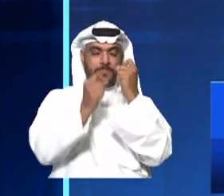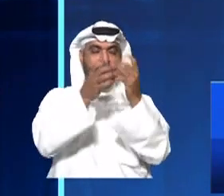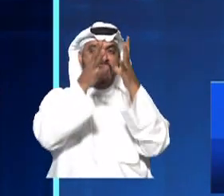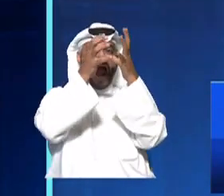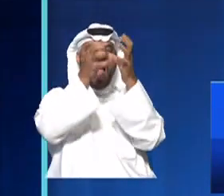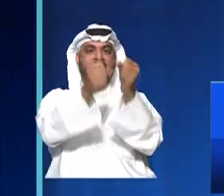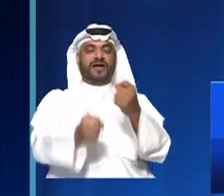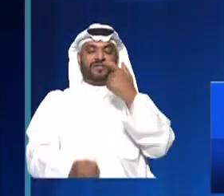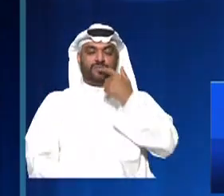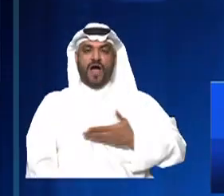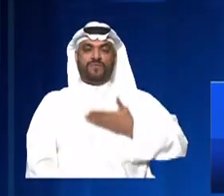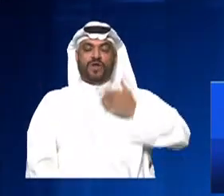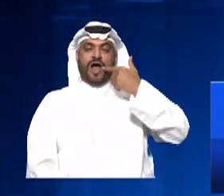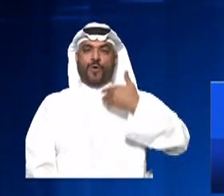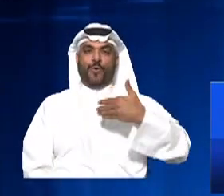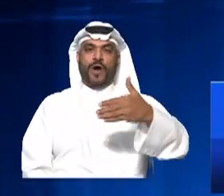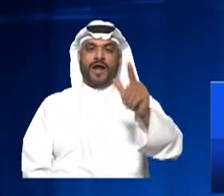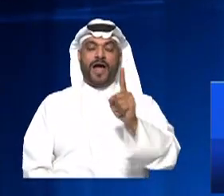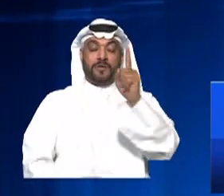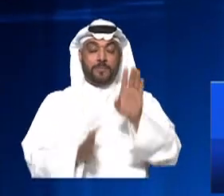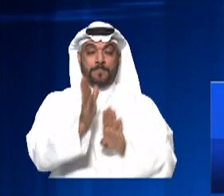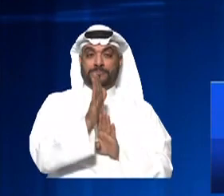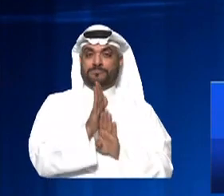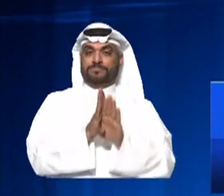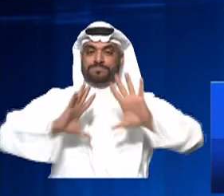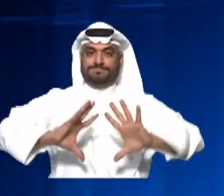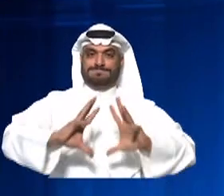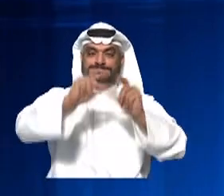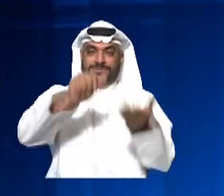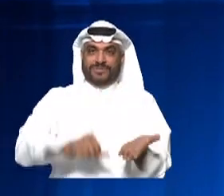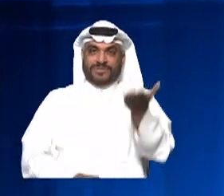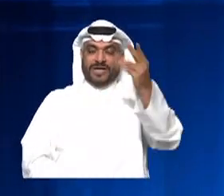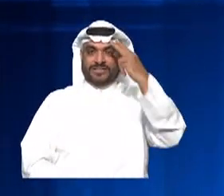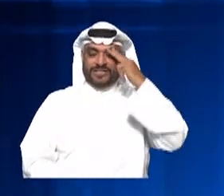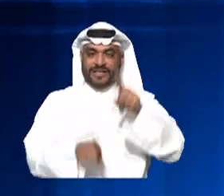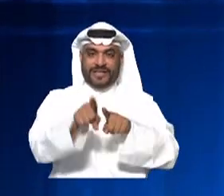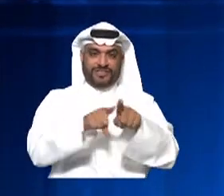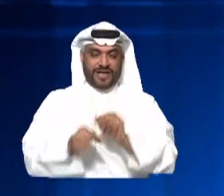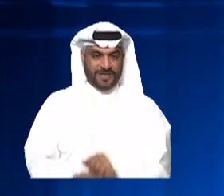بن عبد العزيز آل سعود حفظه الله ملك المملكة العربية السعودية الشقيقة.